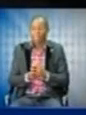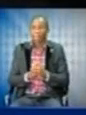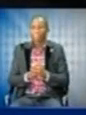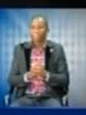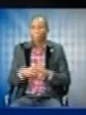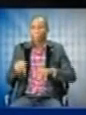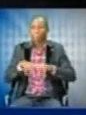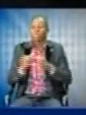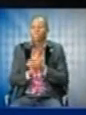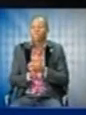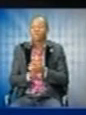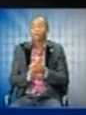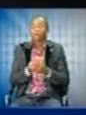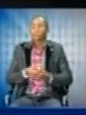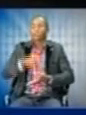la richesse